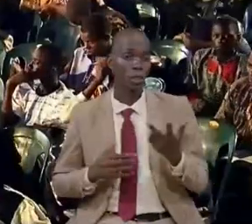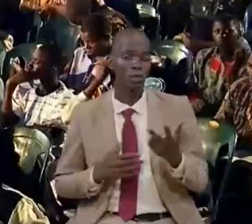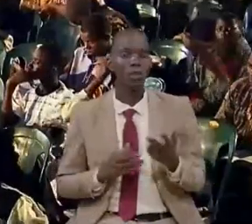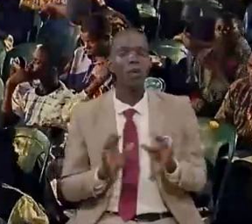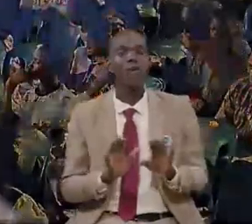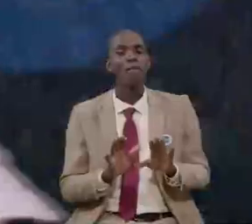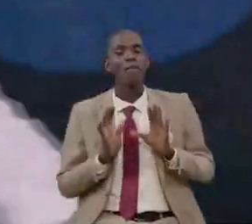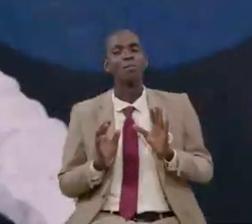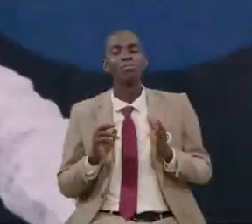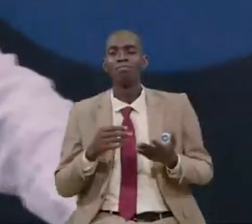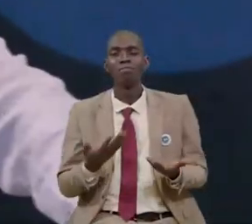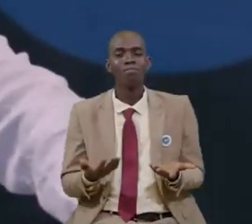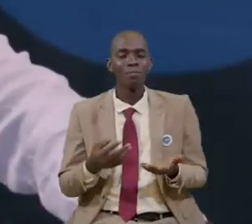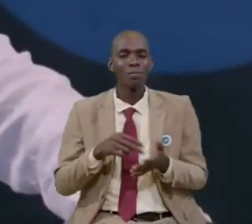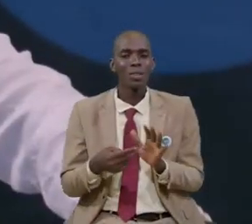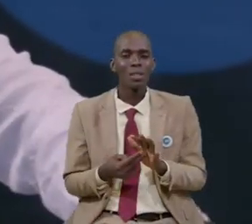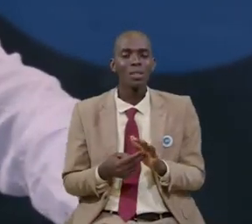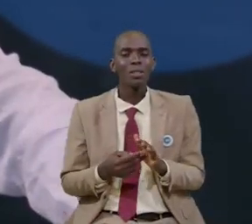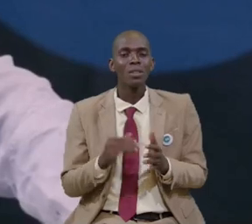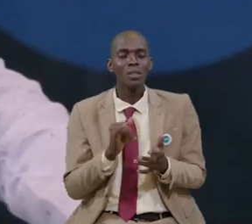des gens que